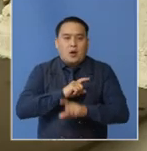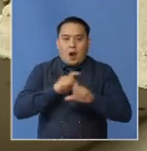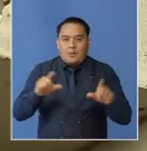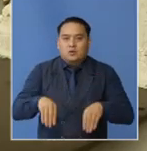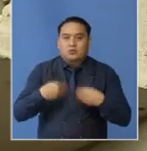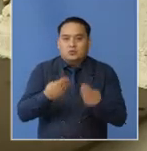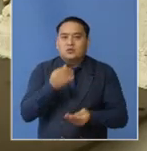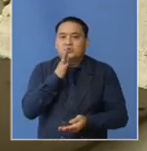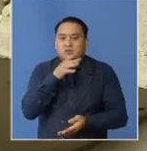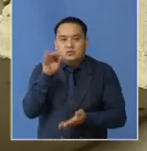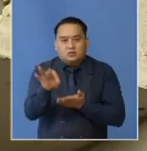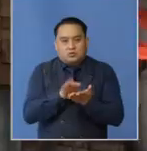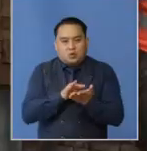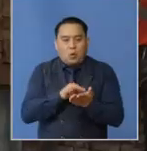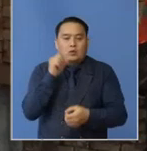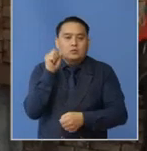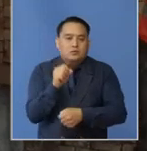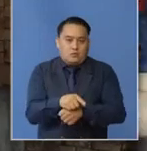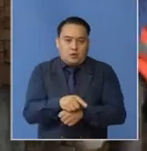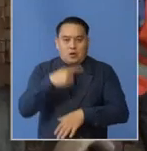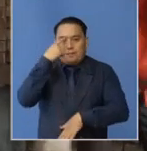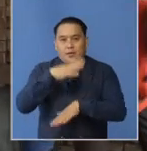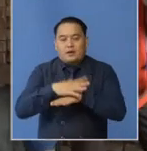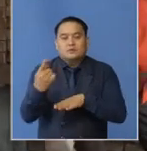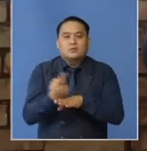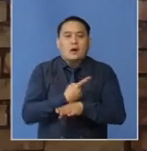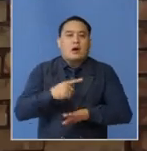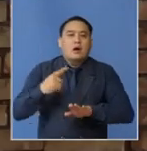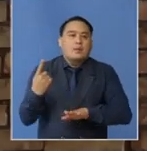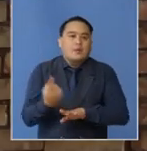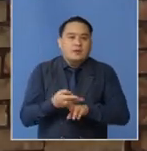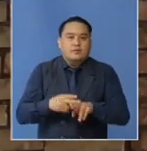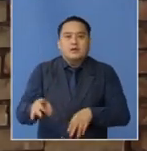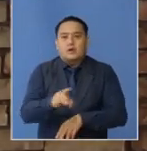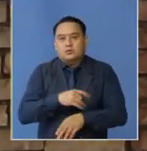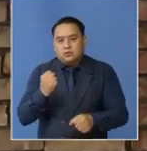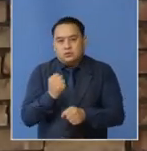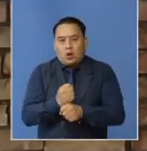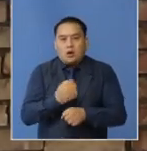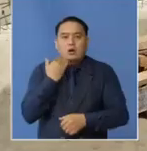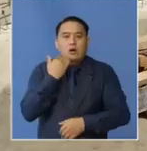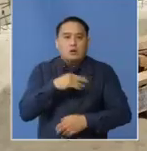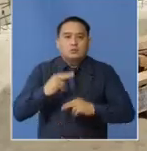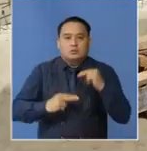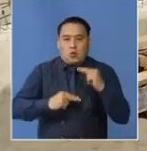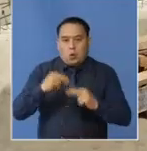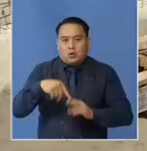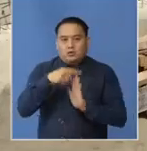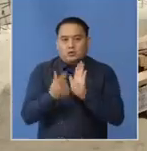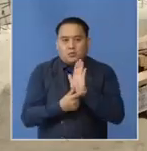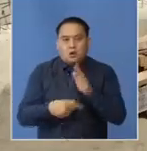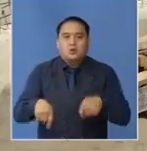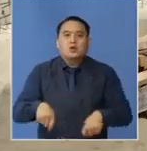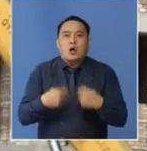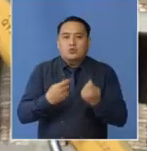быть сданы в срок, поручил Лязат Турлашев. Замечание первый заместитель главы региона и сделал по качеству строительства.